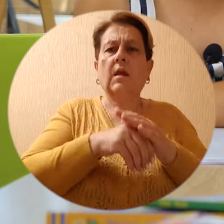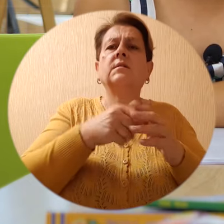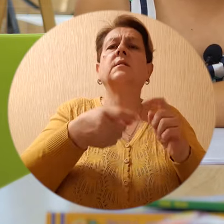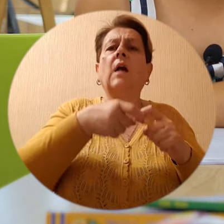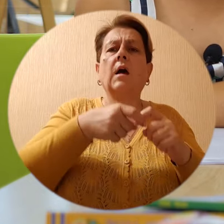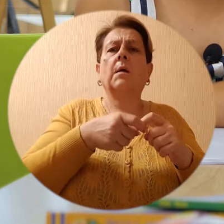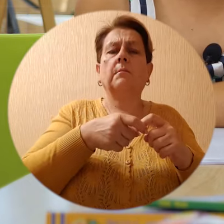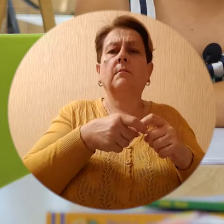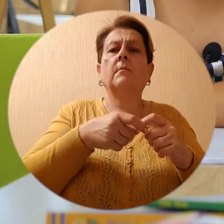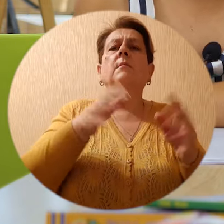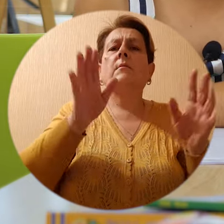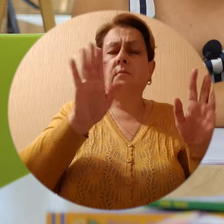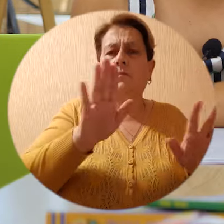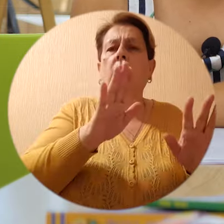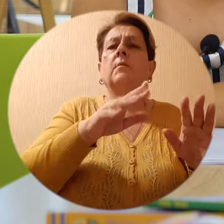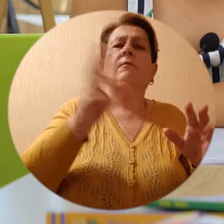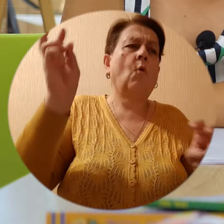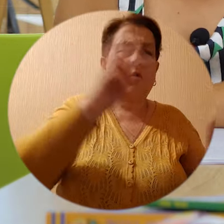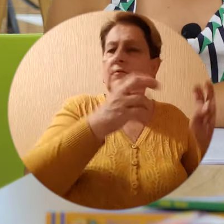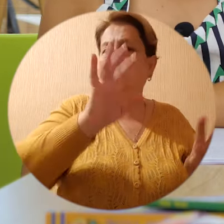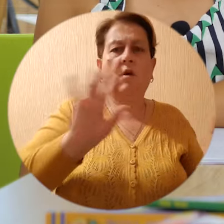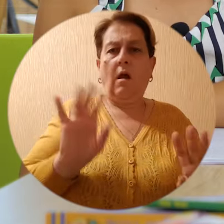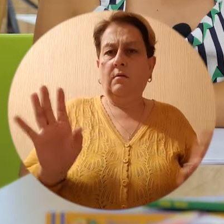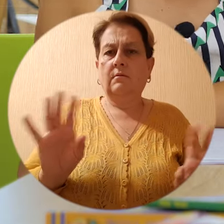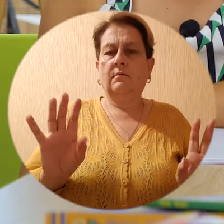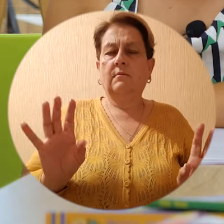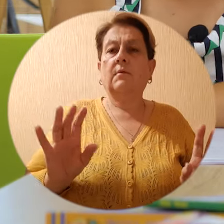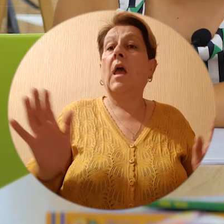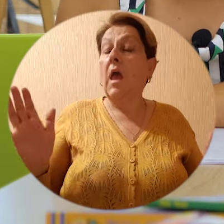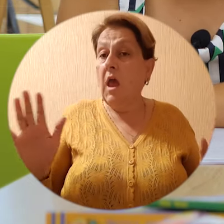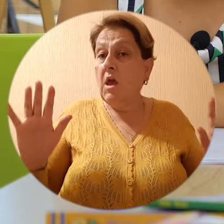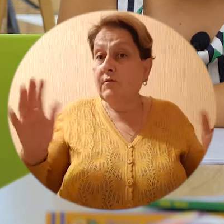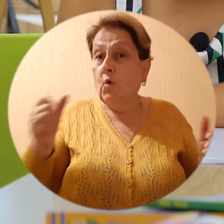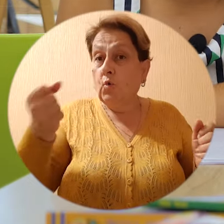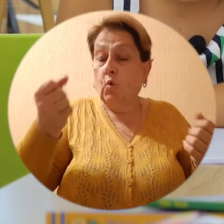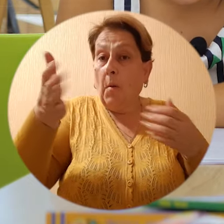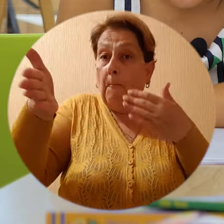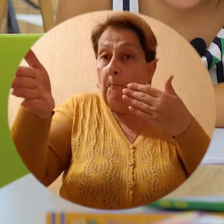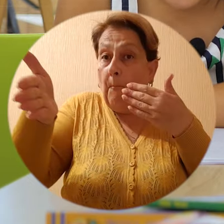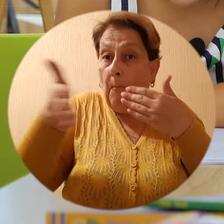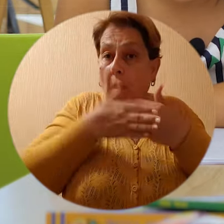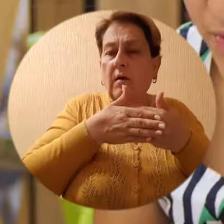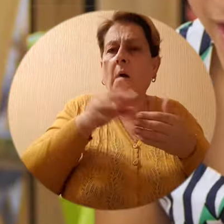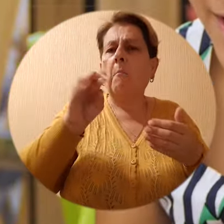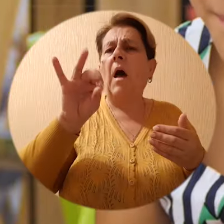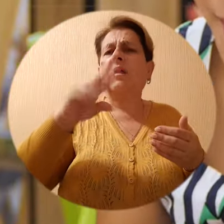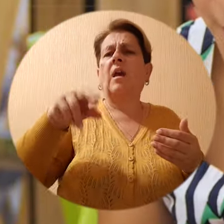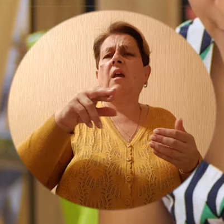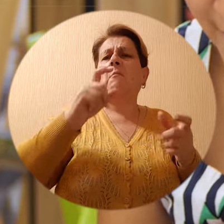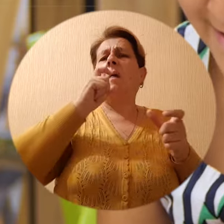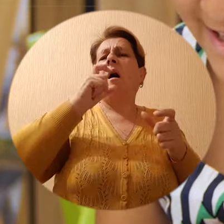ներսից կկախան փականը, թող զուր մոտենան դրանը։ Հենց որ դուրը ծածկվեց,